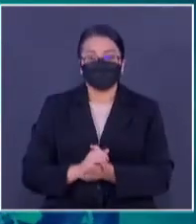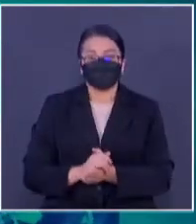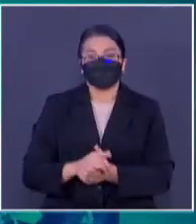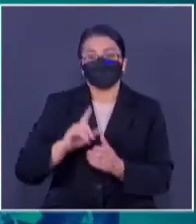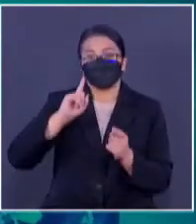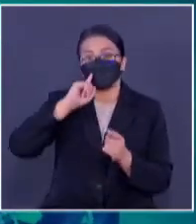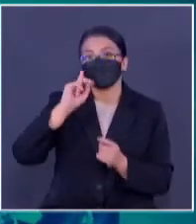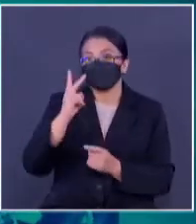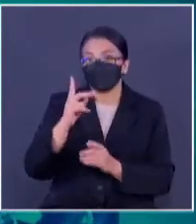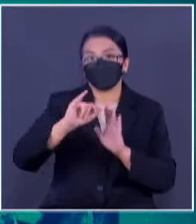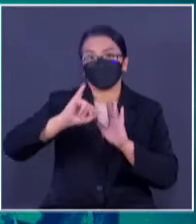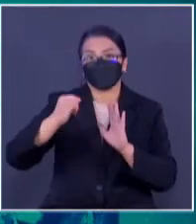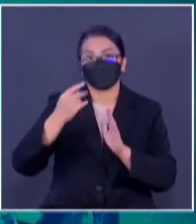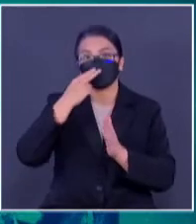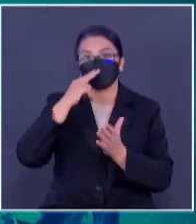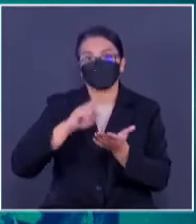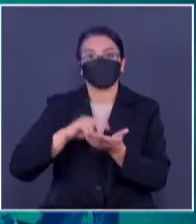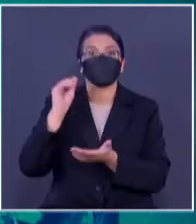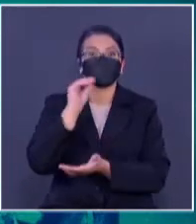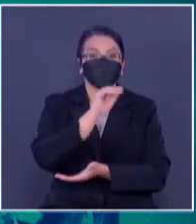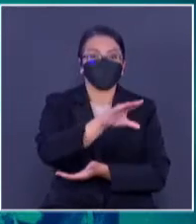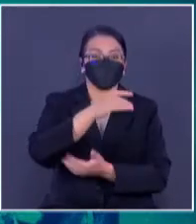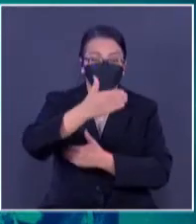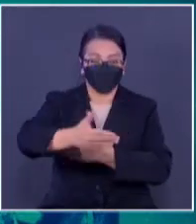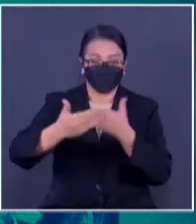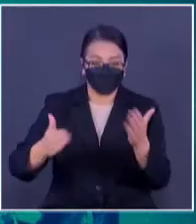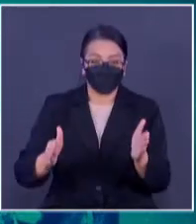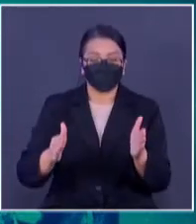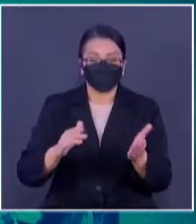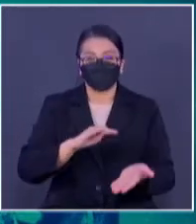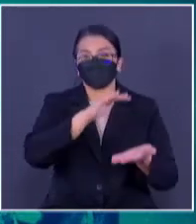ทร์นะคะซึ่งก็เป็นโครงการดีๆนะที่เราจะส่งมอบกำลังใจให้กับคุณผู้ชมนะคะ ค่ะ